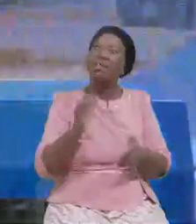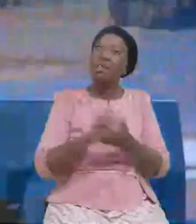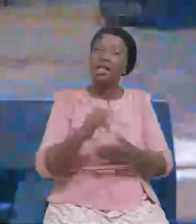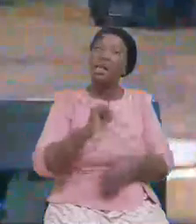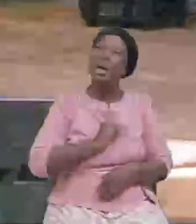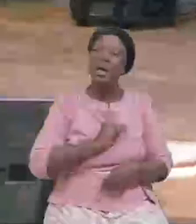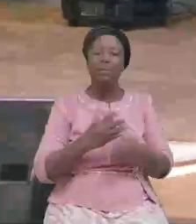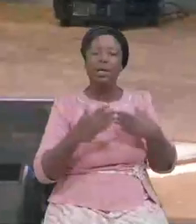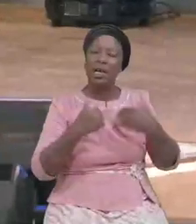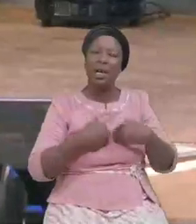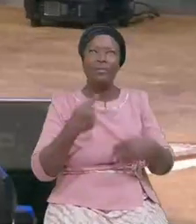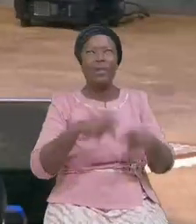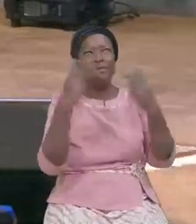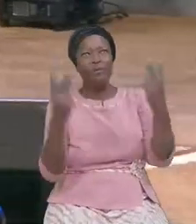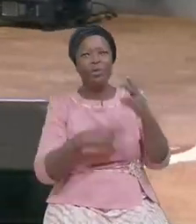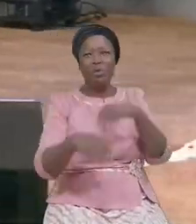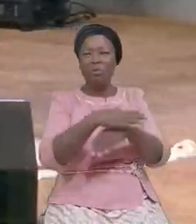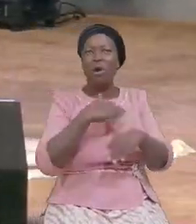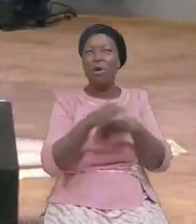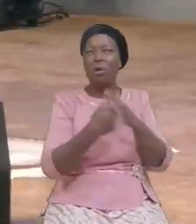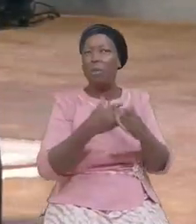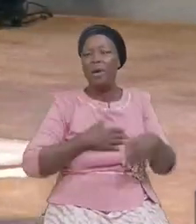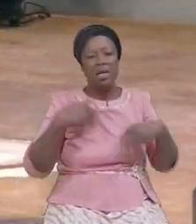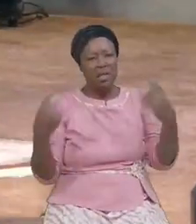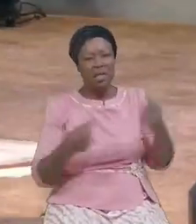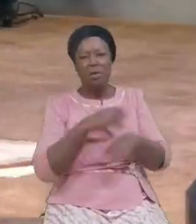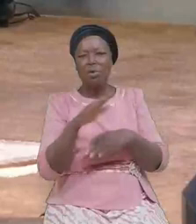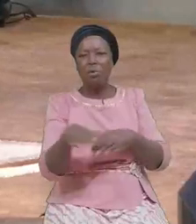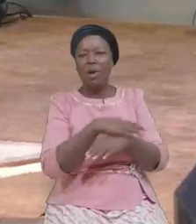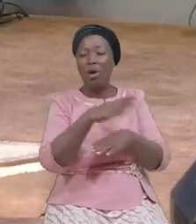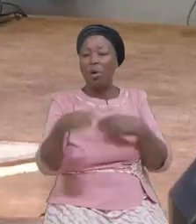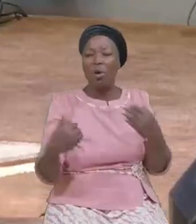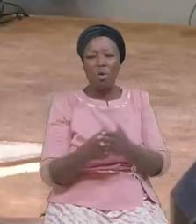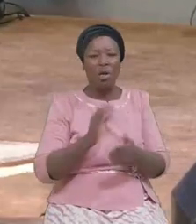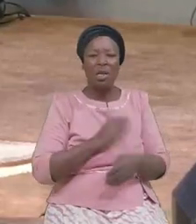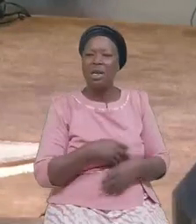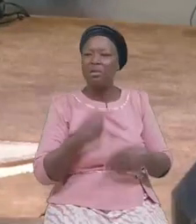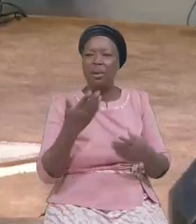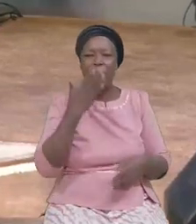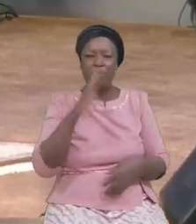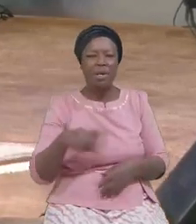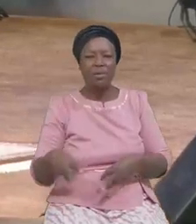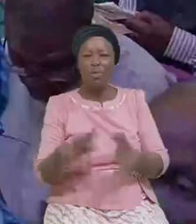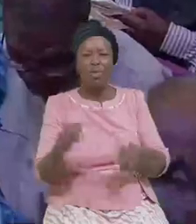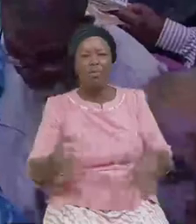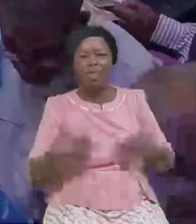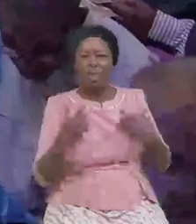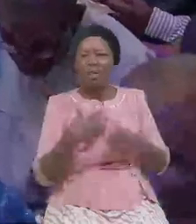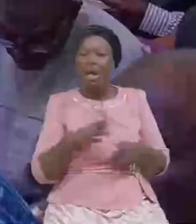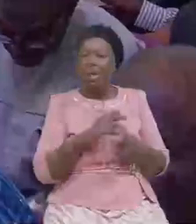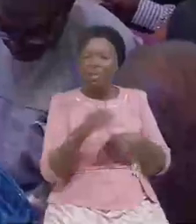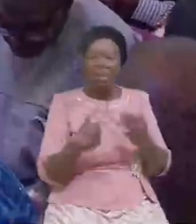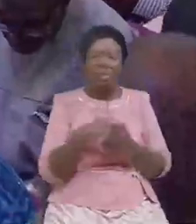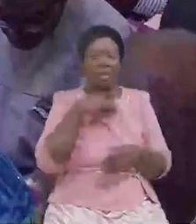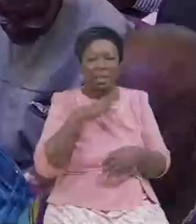victoire sur notre iniquité, sur nos transgressions, sur notre infirmité et toute